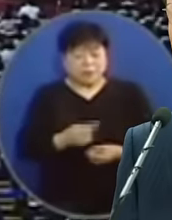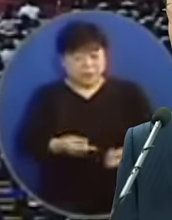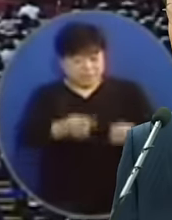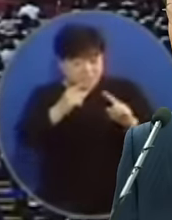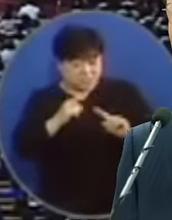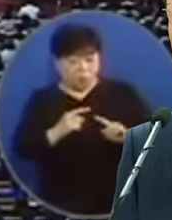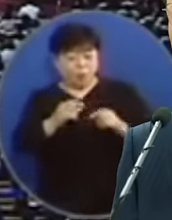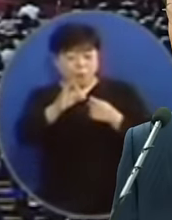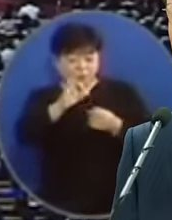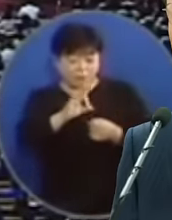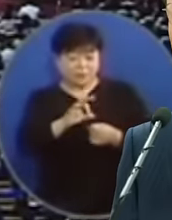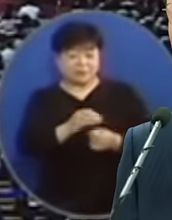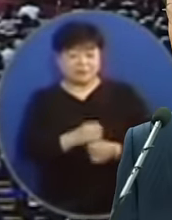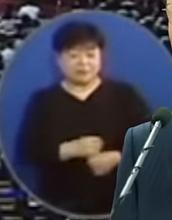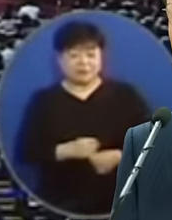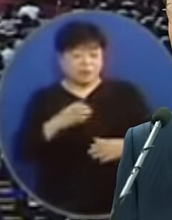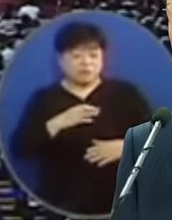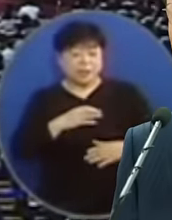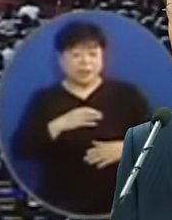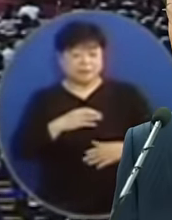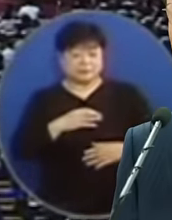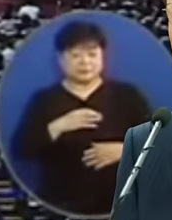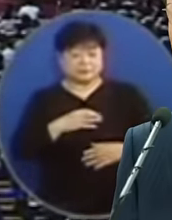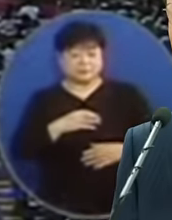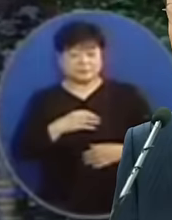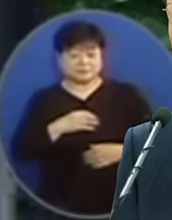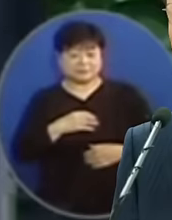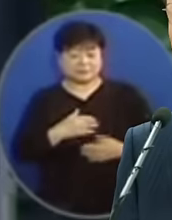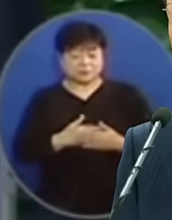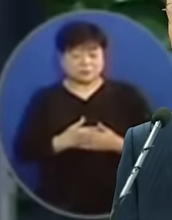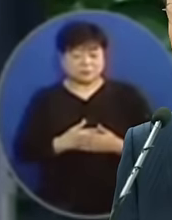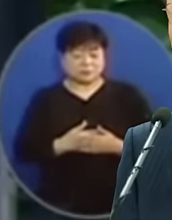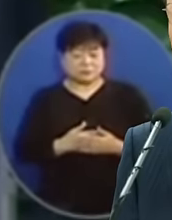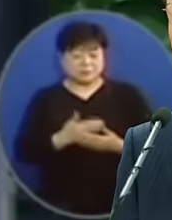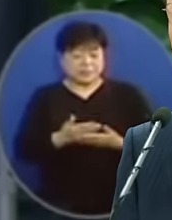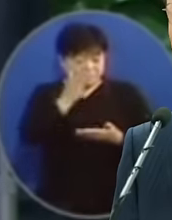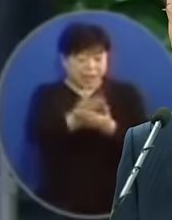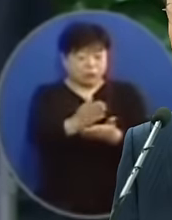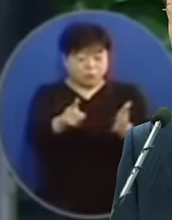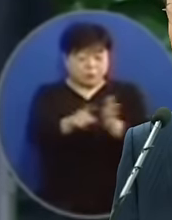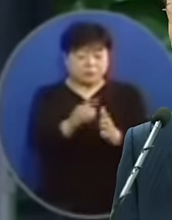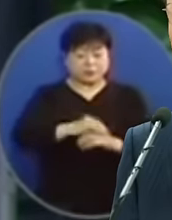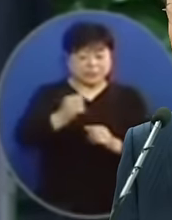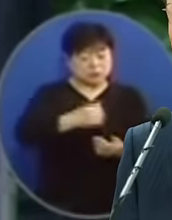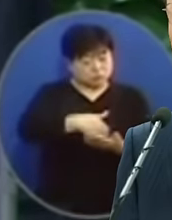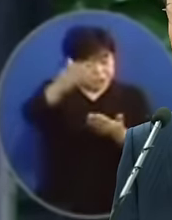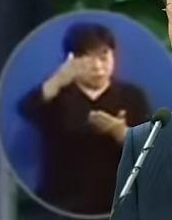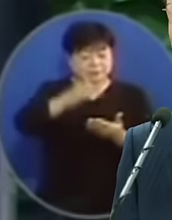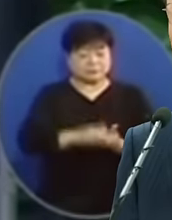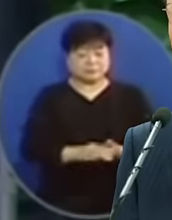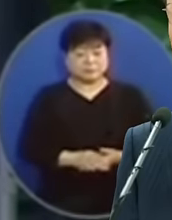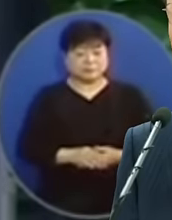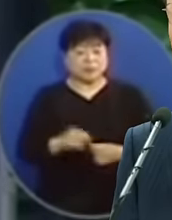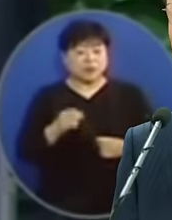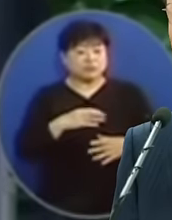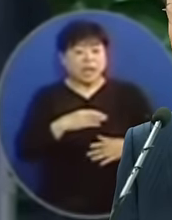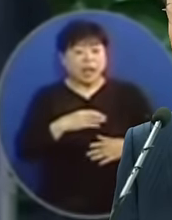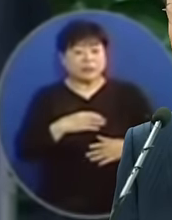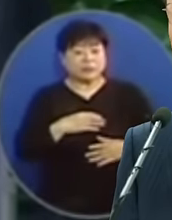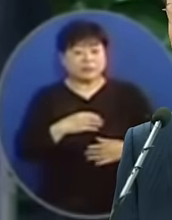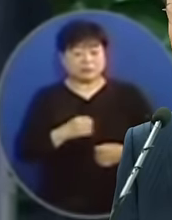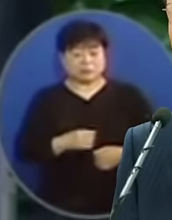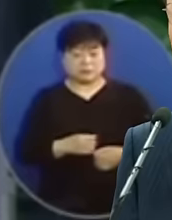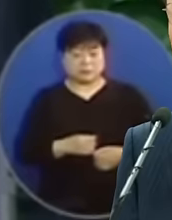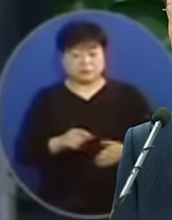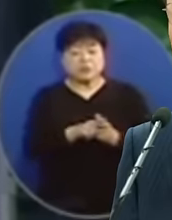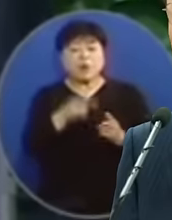돌아오면 불안과 공포를 받아들이면 안 돼요. 믿음으로 대지게 된 것입니다. 불안과 공포는 믿음이 없을 때 다가오는